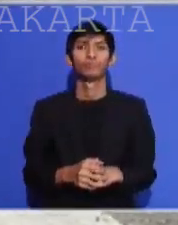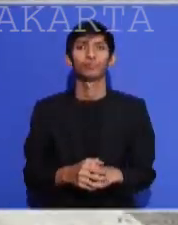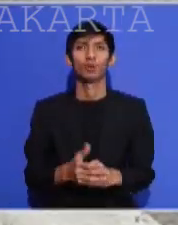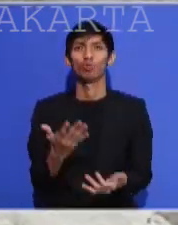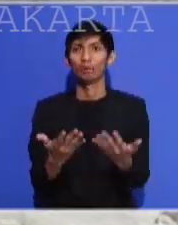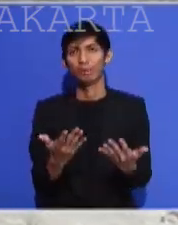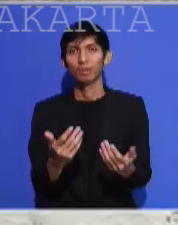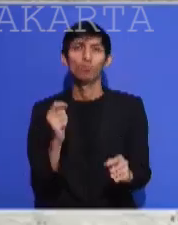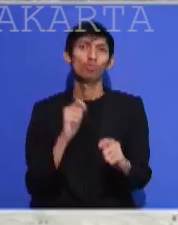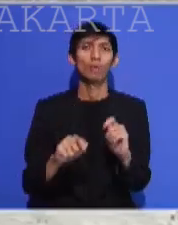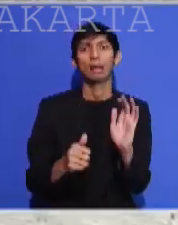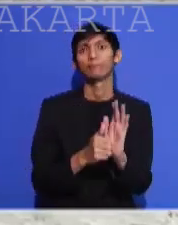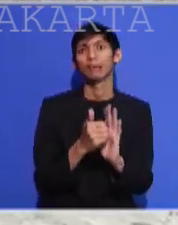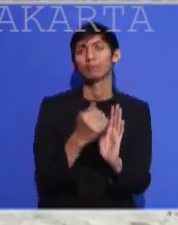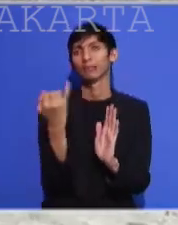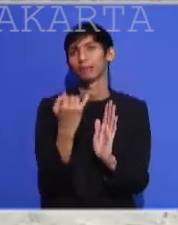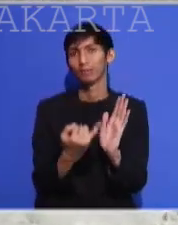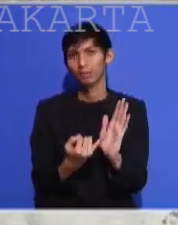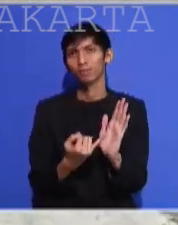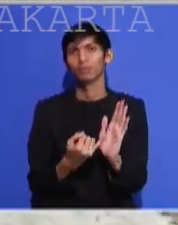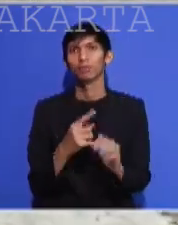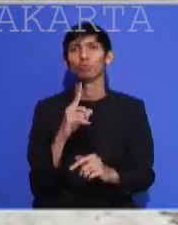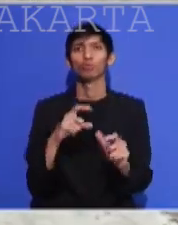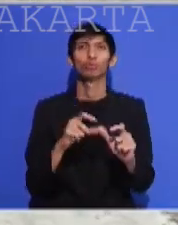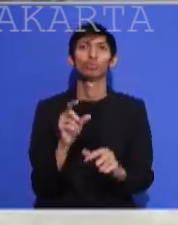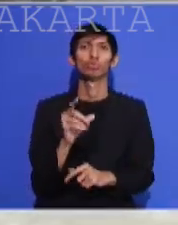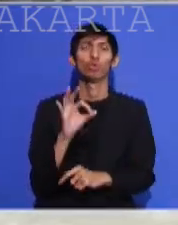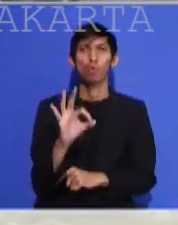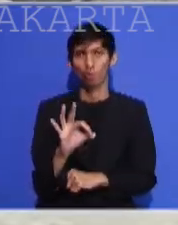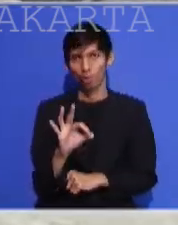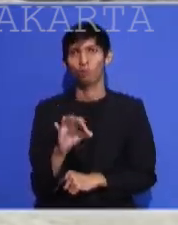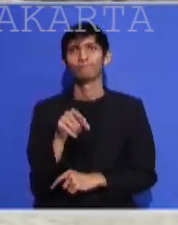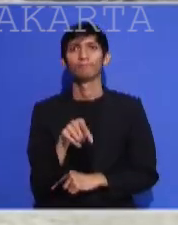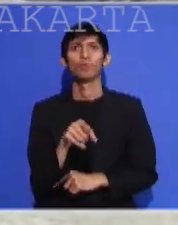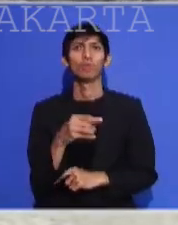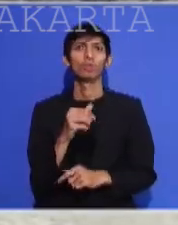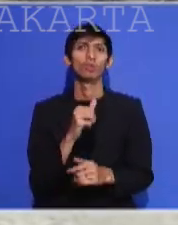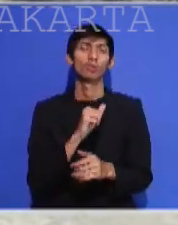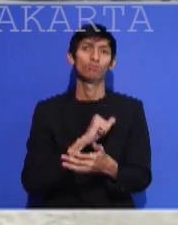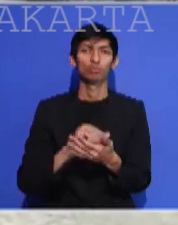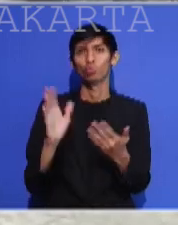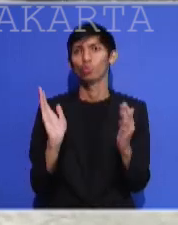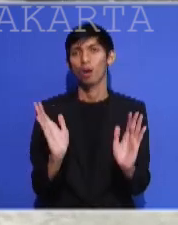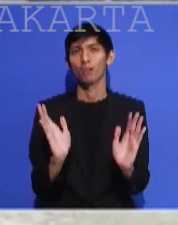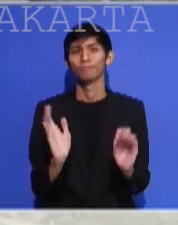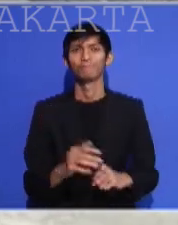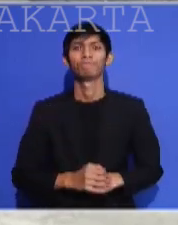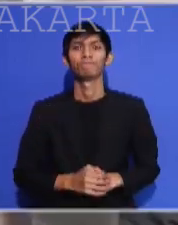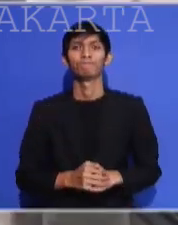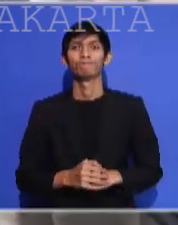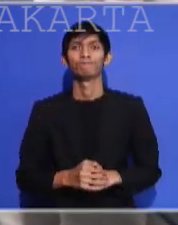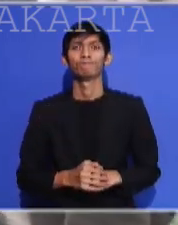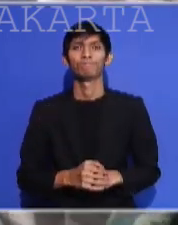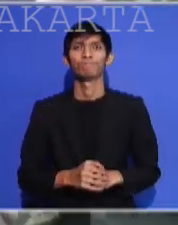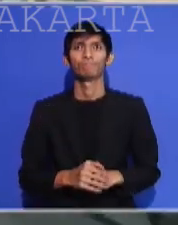seni dan tradisi secara rutin setiap tanggal Satu Suro yang belakangan mulai hilang meski telah menjadi daya tarik utama di kawasan